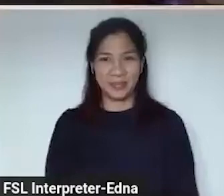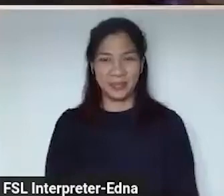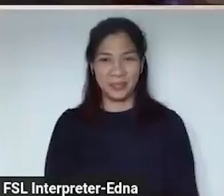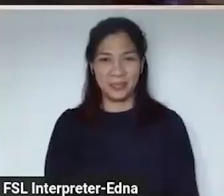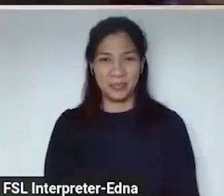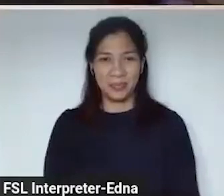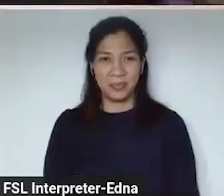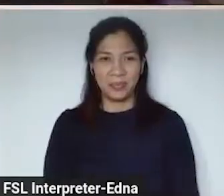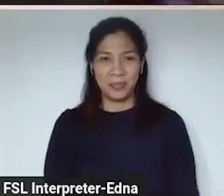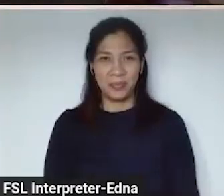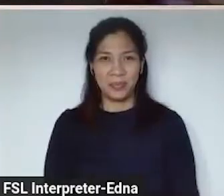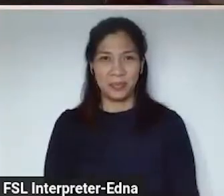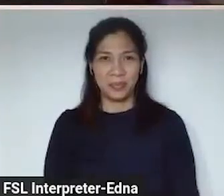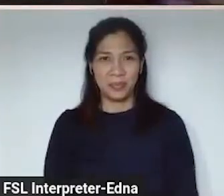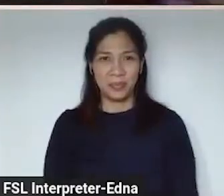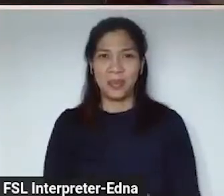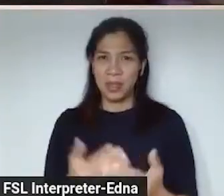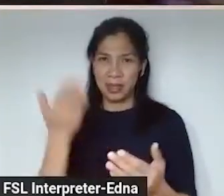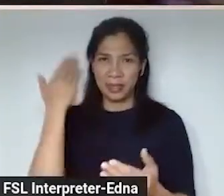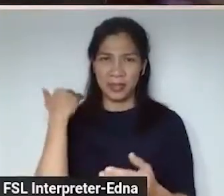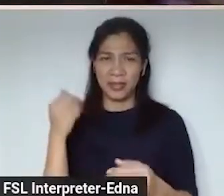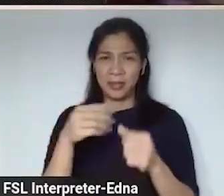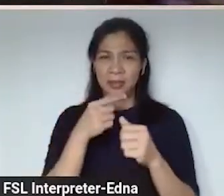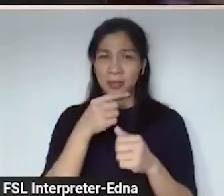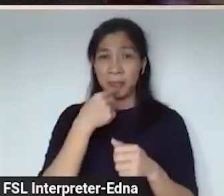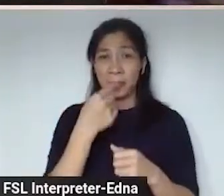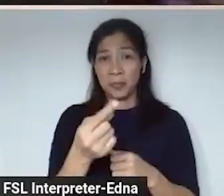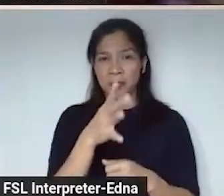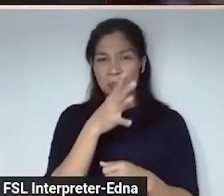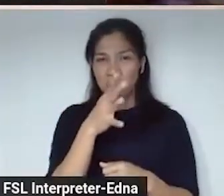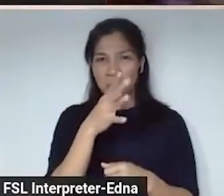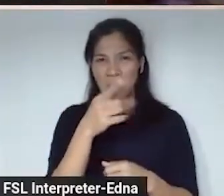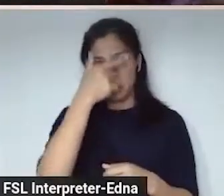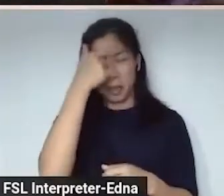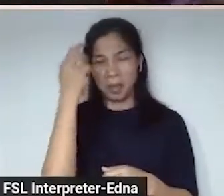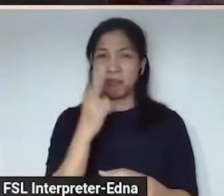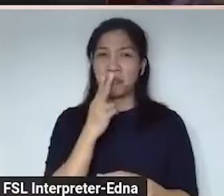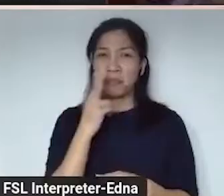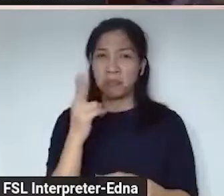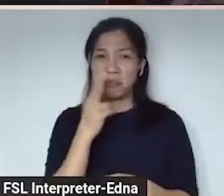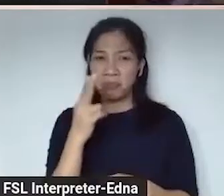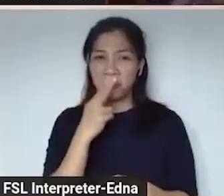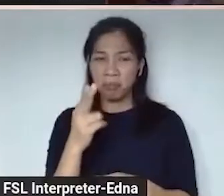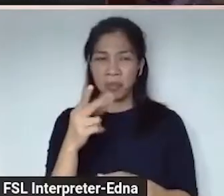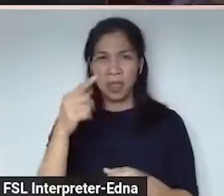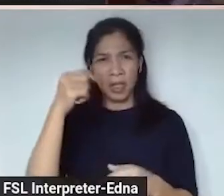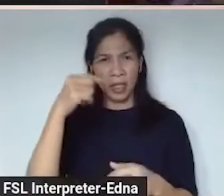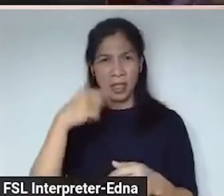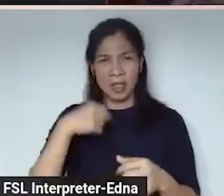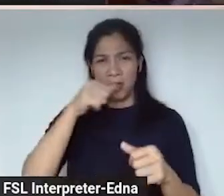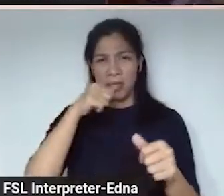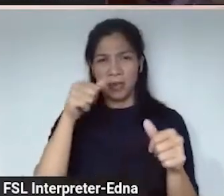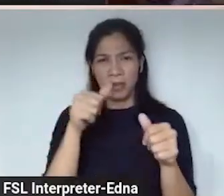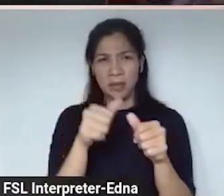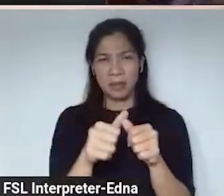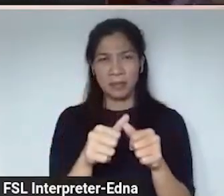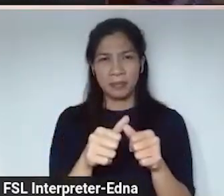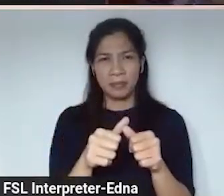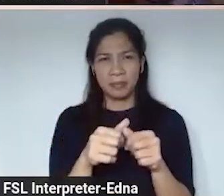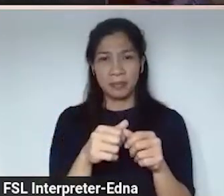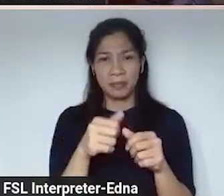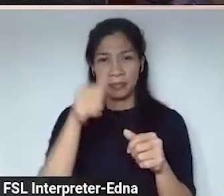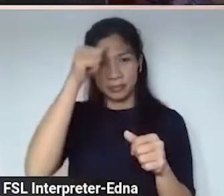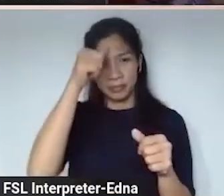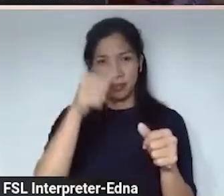yung sinabi ng mami mo na kasi naninigarilyo ako, kaya ka nagkaganyan. I remember yung sinabi mo na ano ka ba, mami? Sinabi na nga